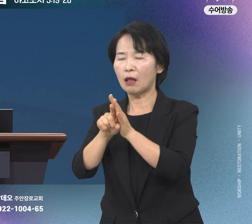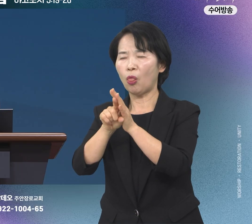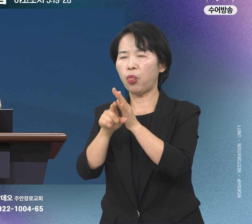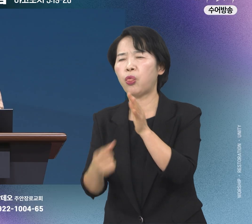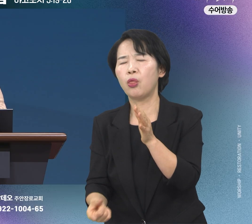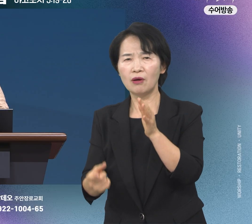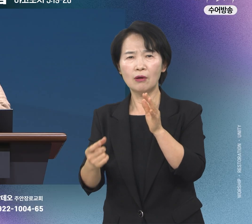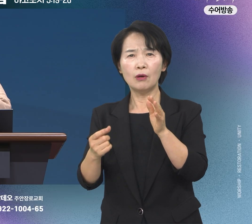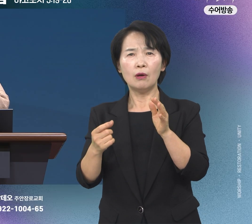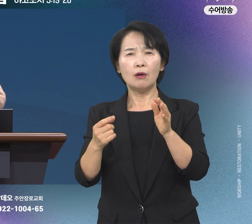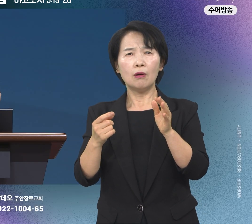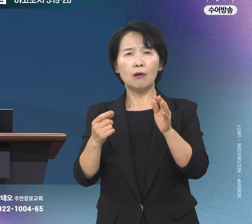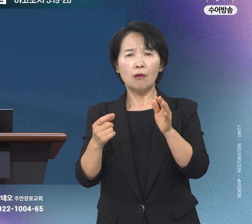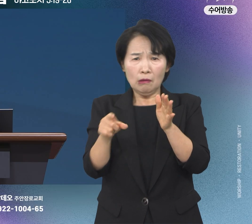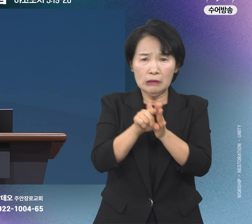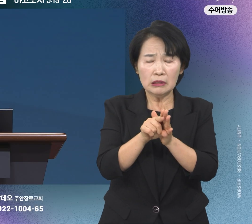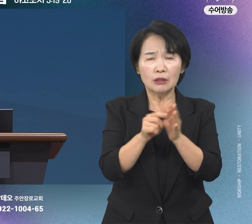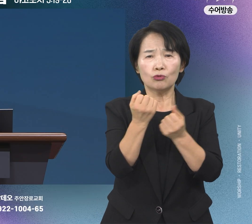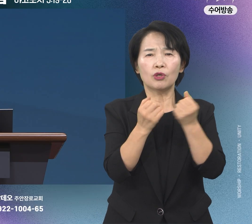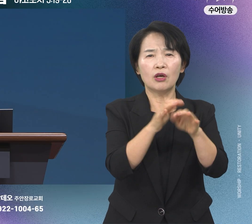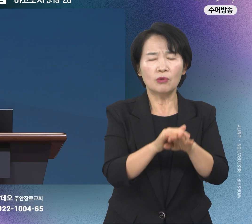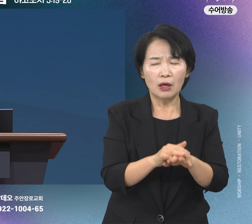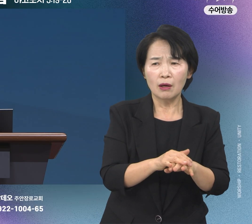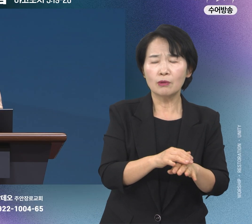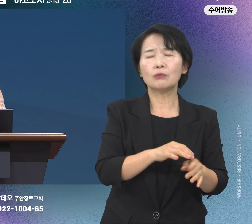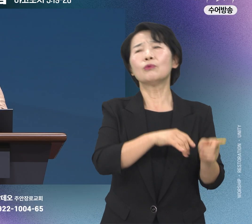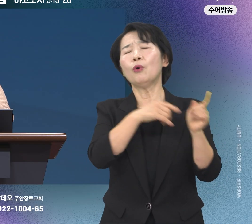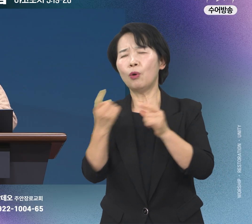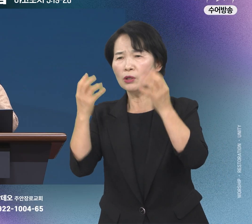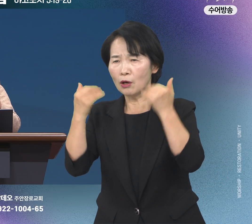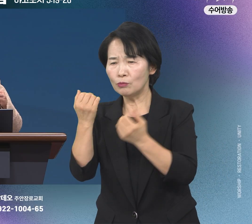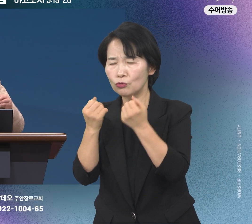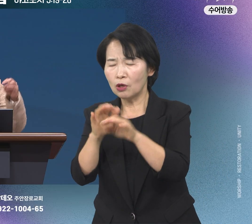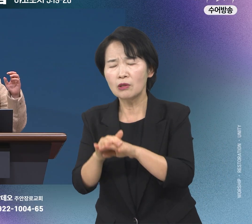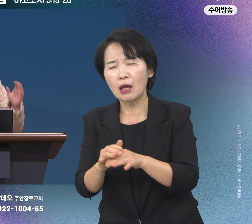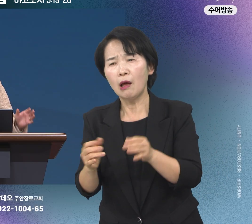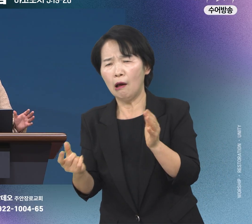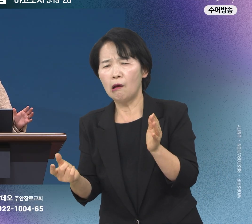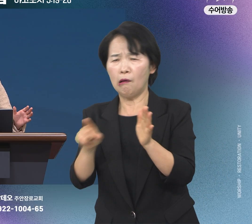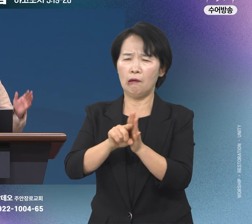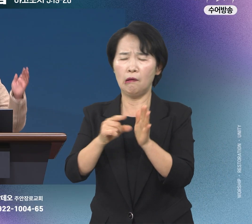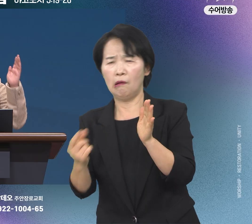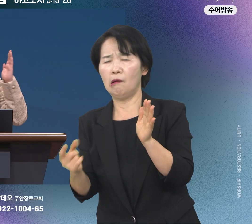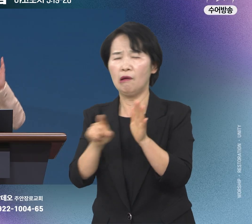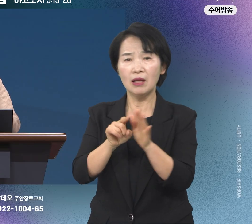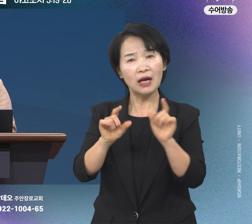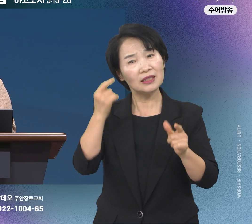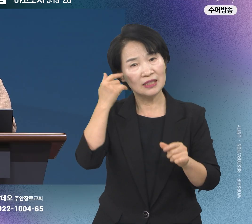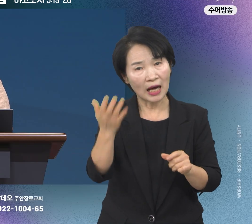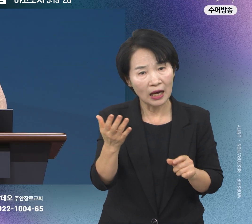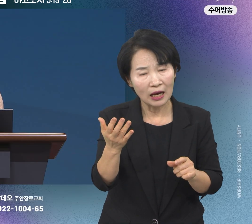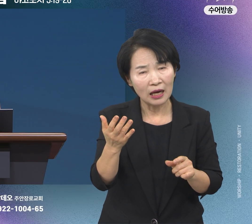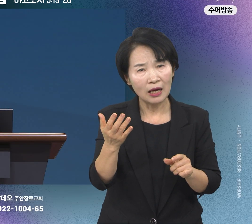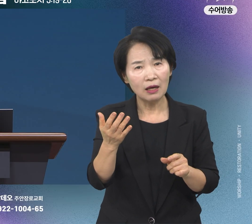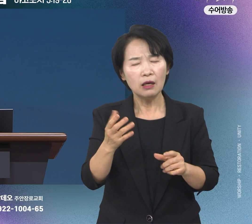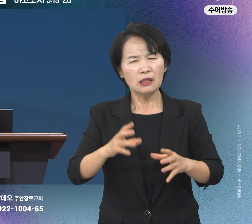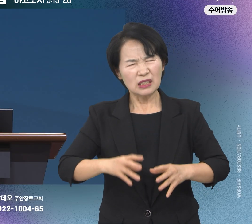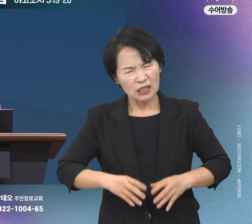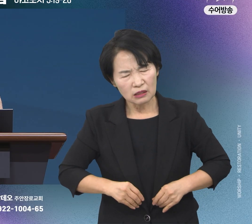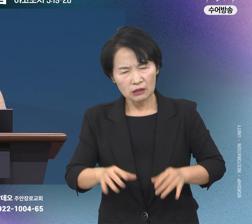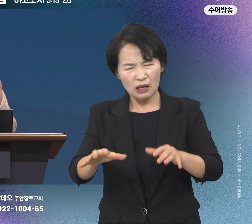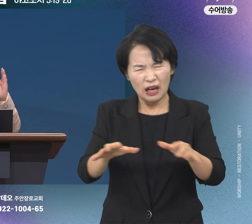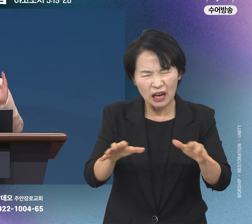겨울 수련회 오고, 잊을만 하면 다시 여름 수련회 찾아오면서 그렇게 신앙생활을 하지 않던가요? 이 기근과